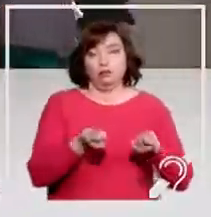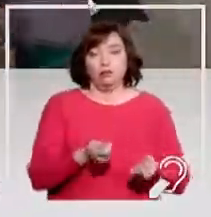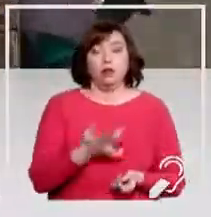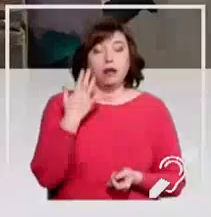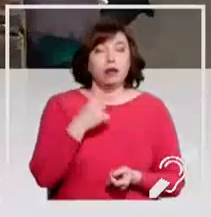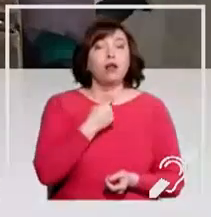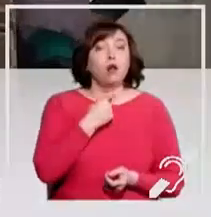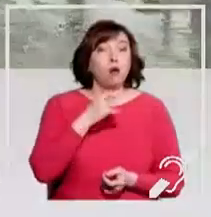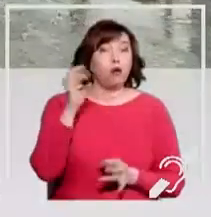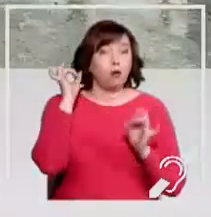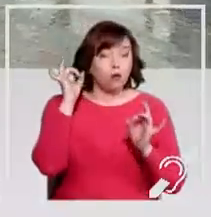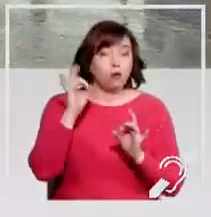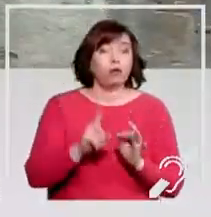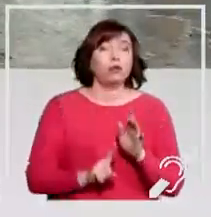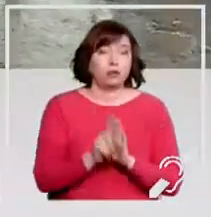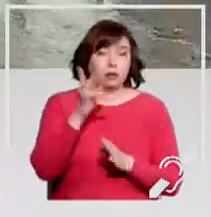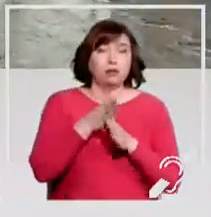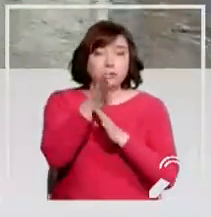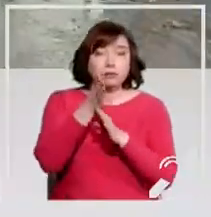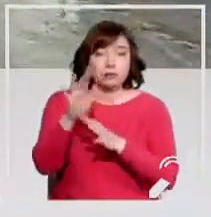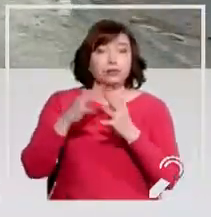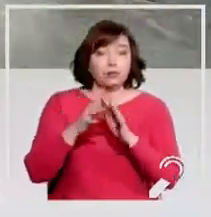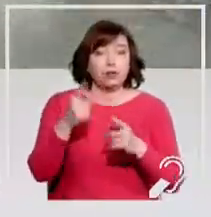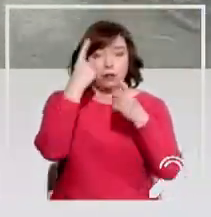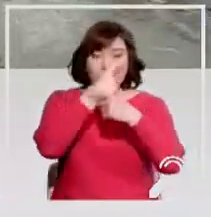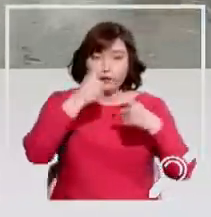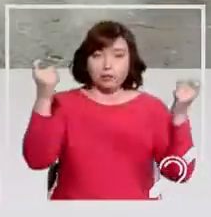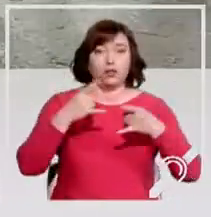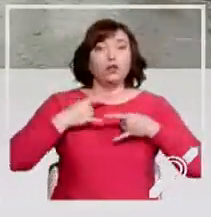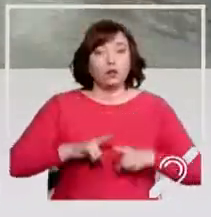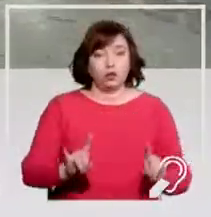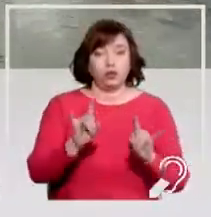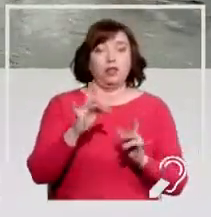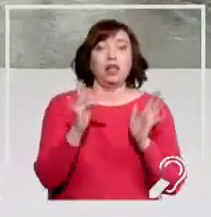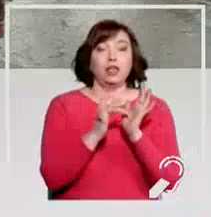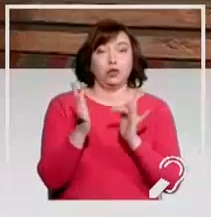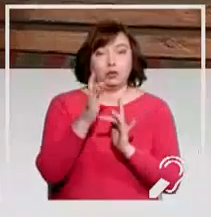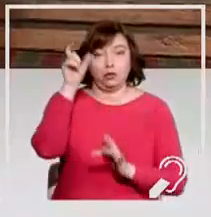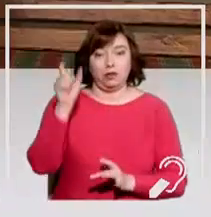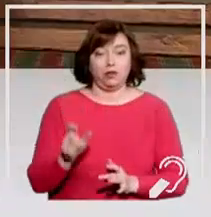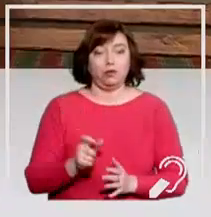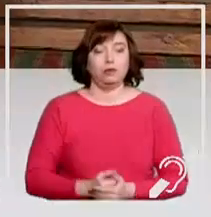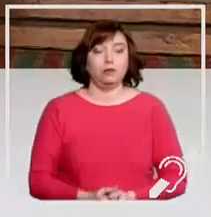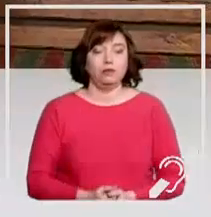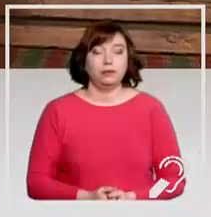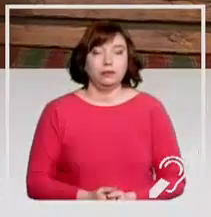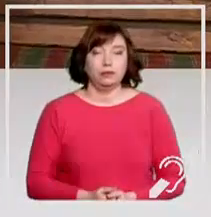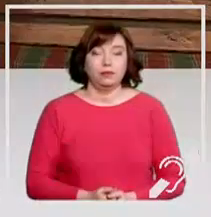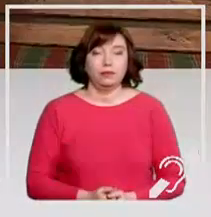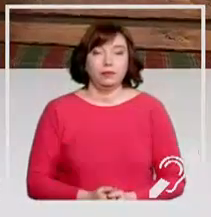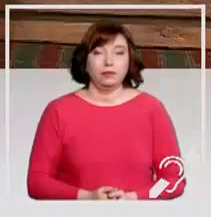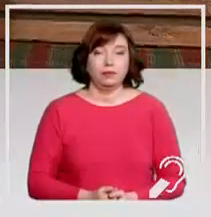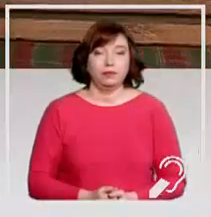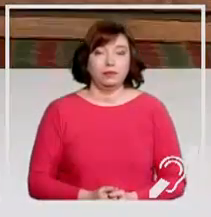dres glasul, colindătorii au pornit prin sat să vestească nașterea lui Iisus Hristos.